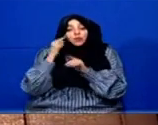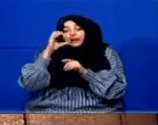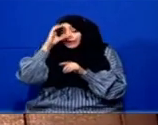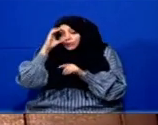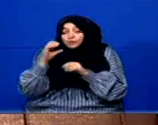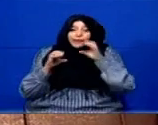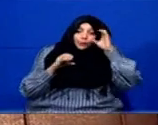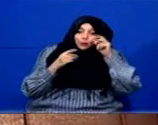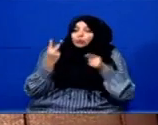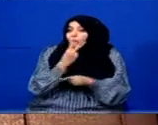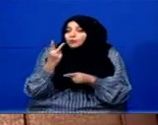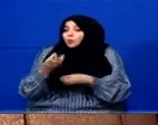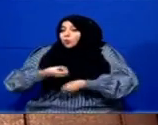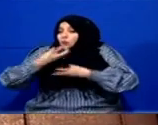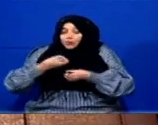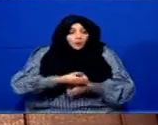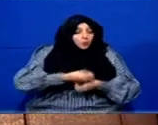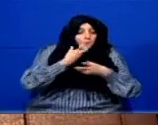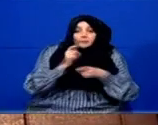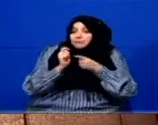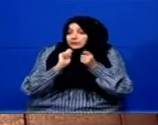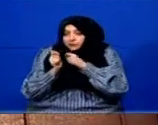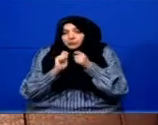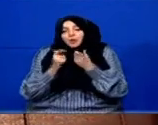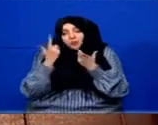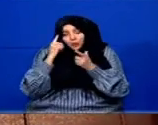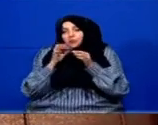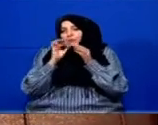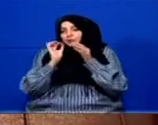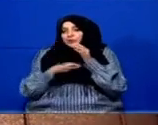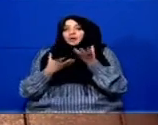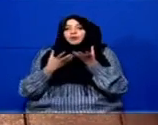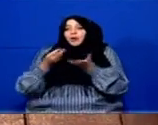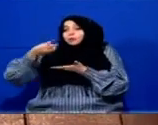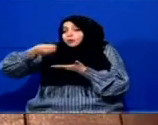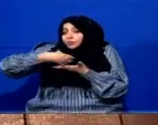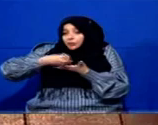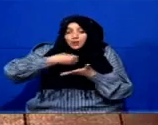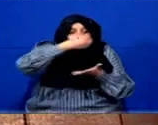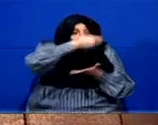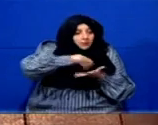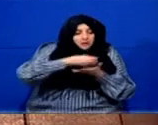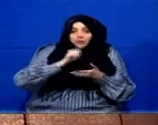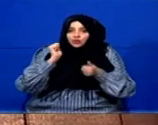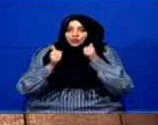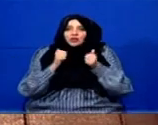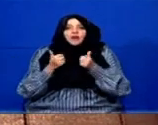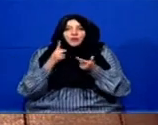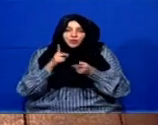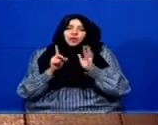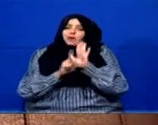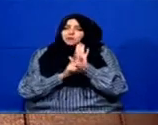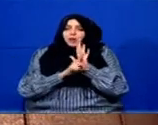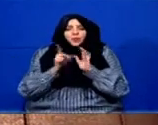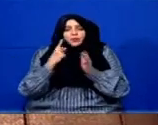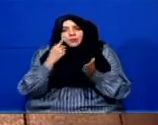للطرفين في الوقت نفسه يسمع لك ويسمع له وهو الامام وهو